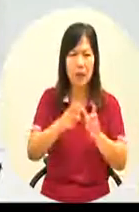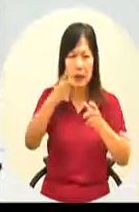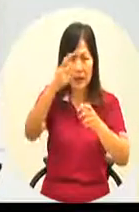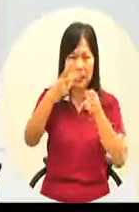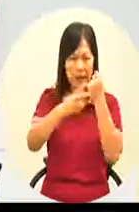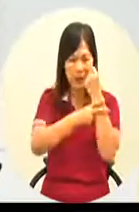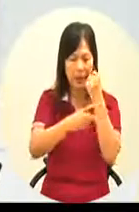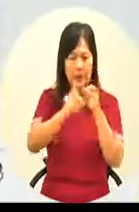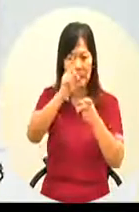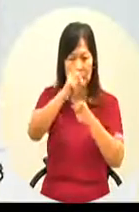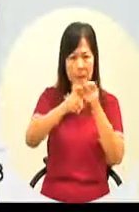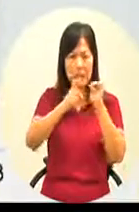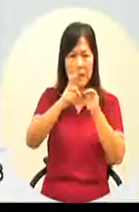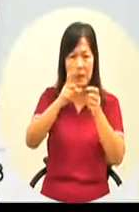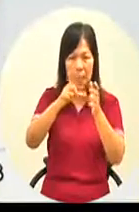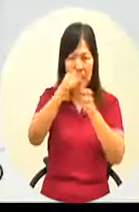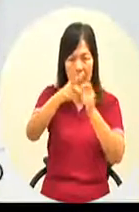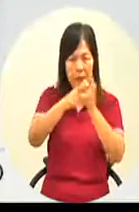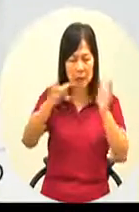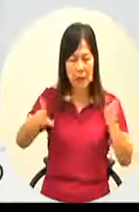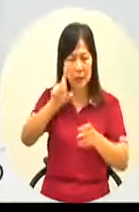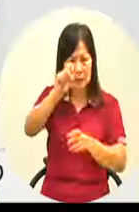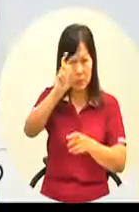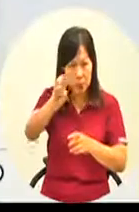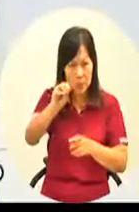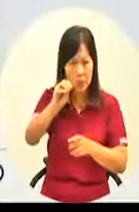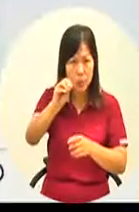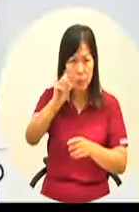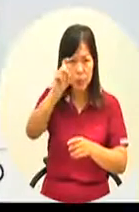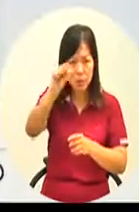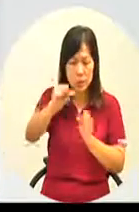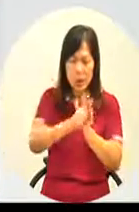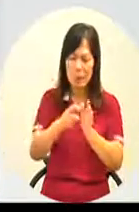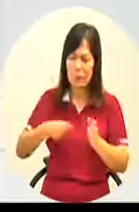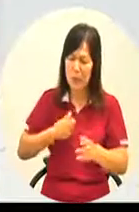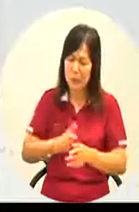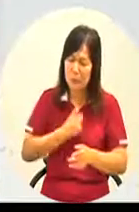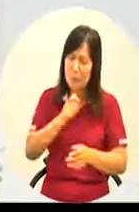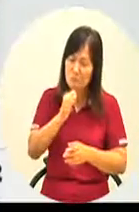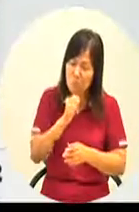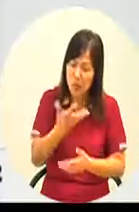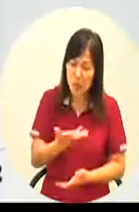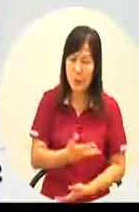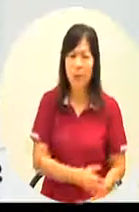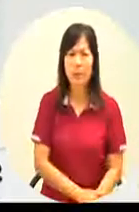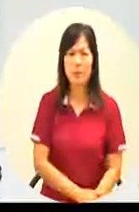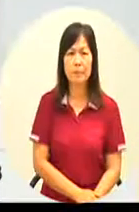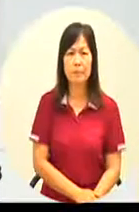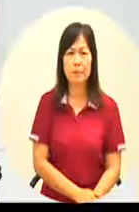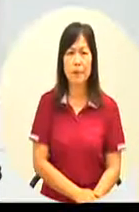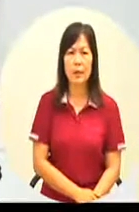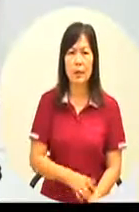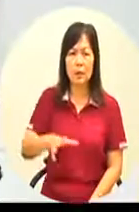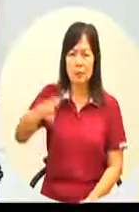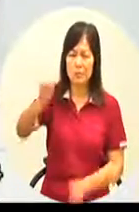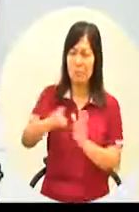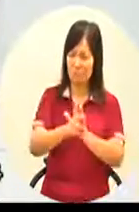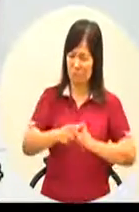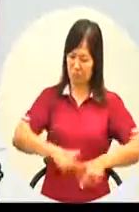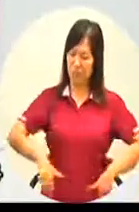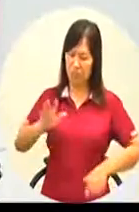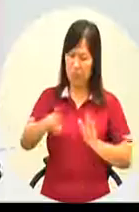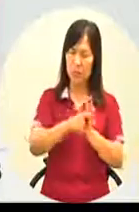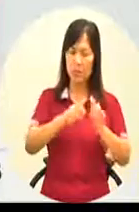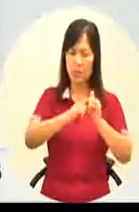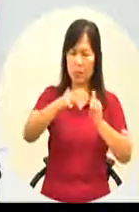15万，15万是安怎？咱足欠钱咪？来，局长来吼，我知影你有迄个魄力啦。啊，准你做过社会